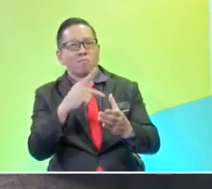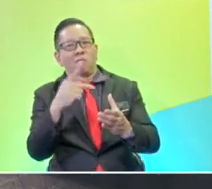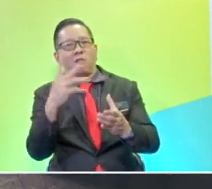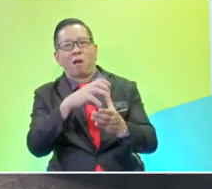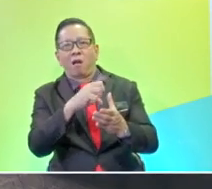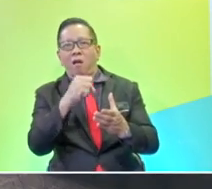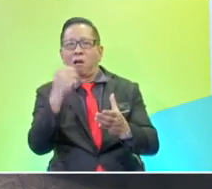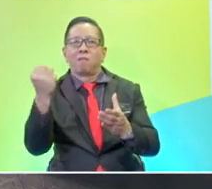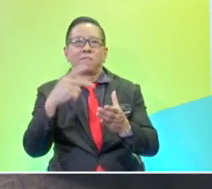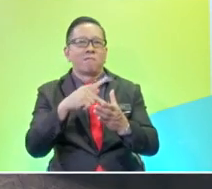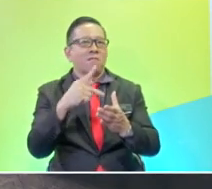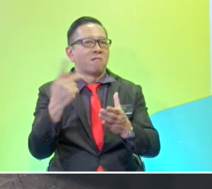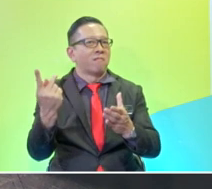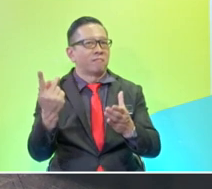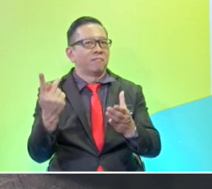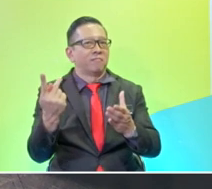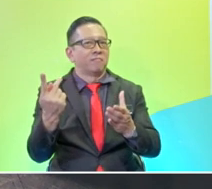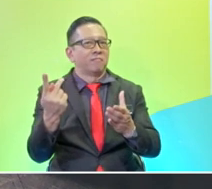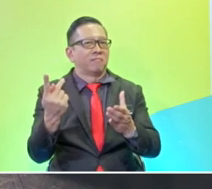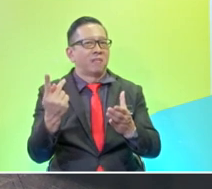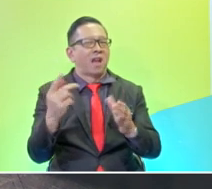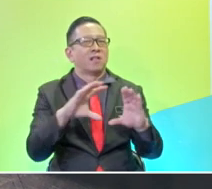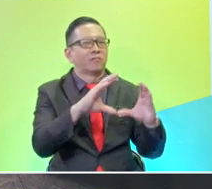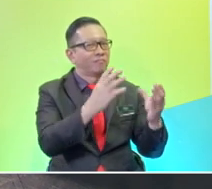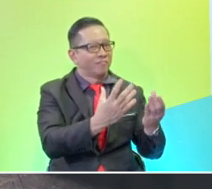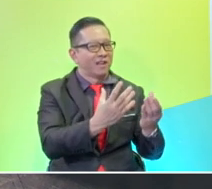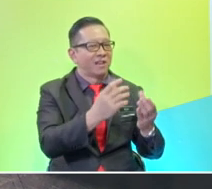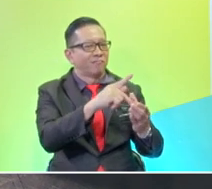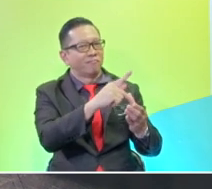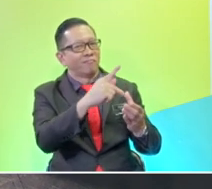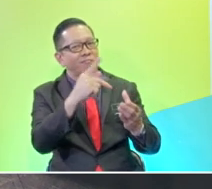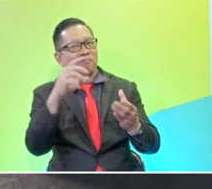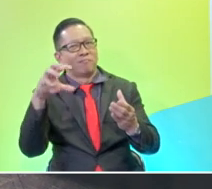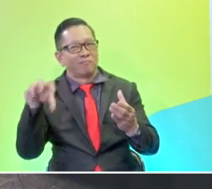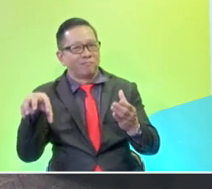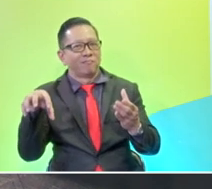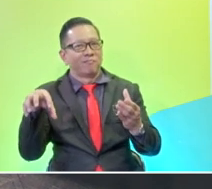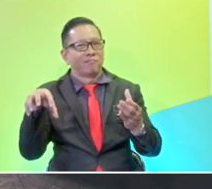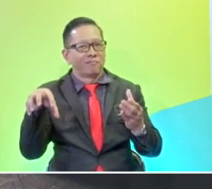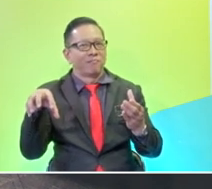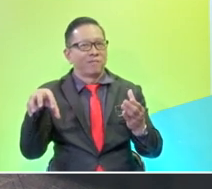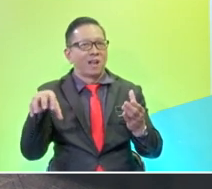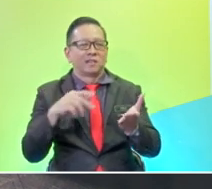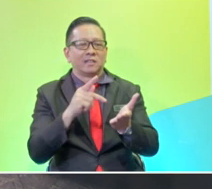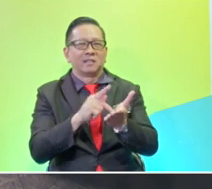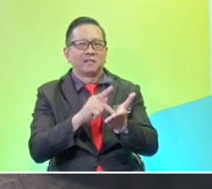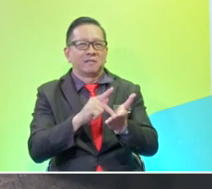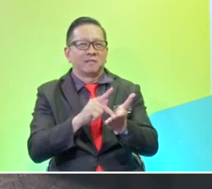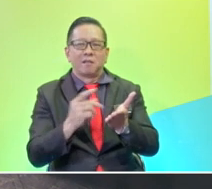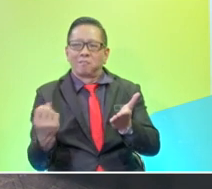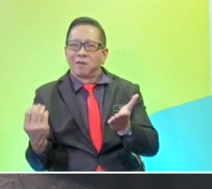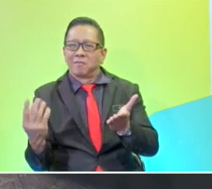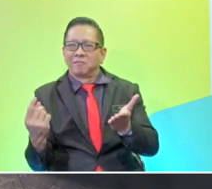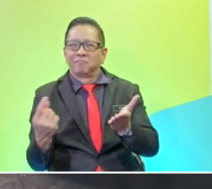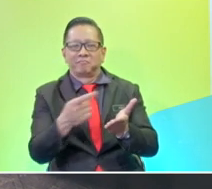tahunan bola tuh Oh maninya kita ada satu kumpulan kita tidak keluarkan beberapa bola dan kita tidak hitung kan Berapa bagi